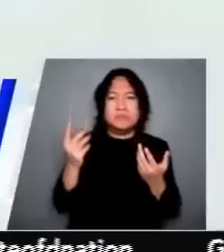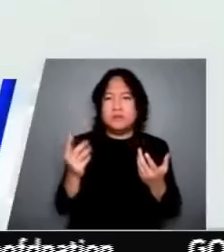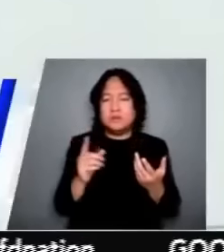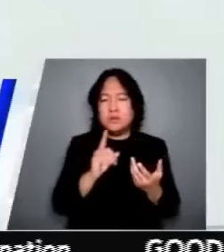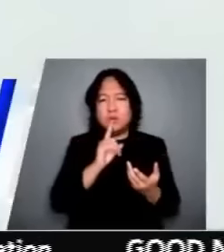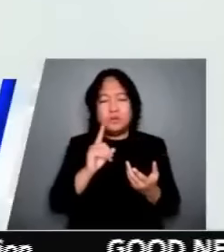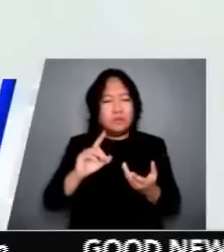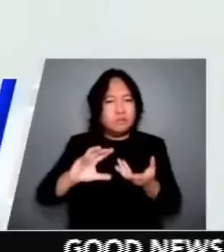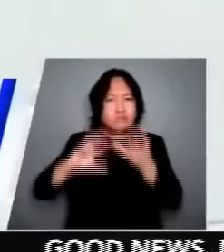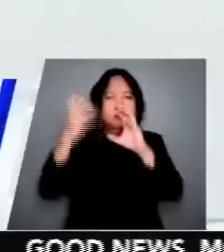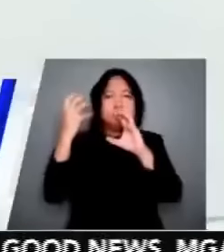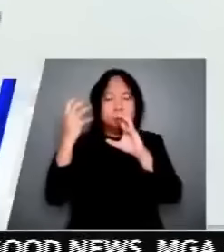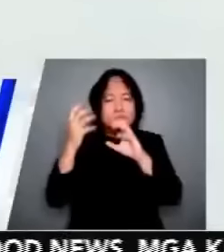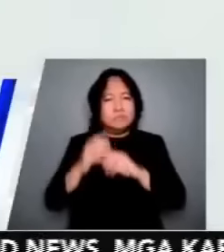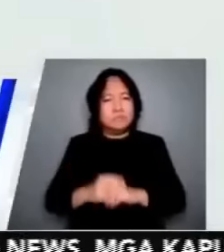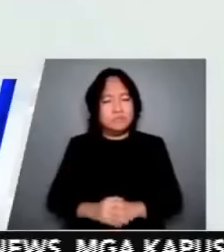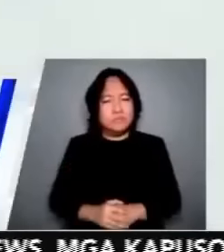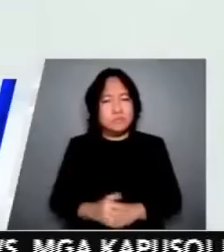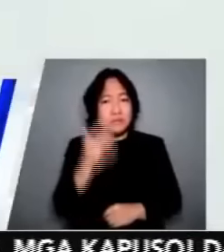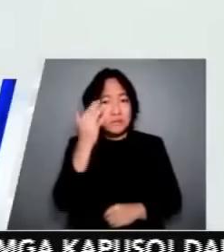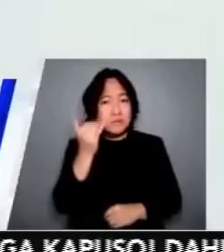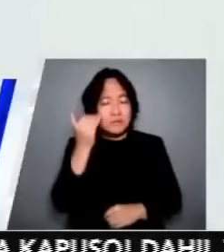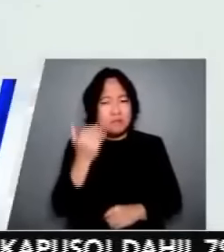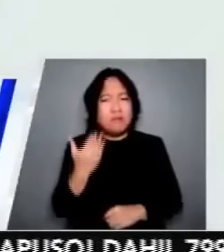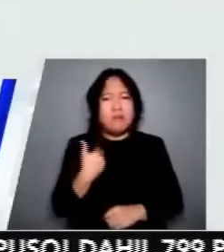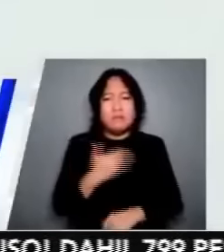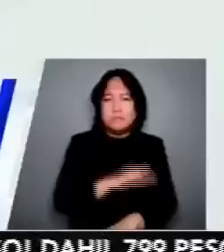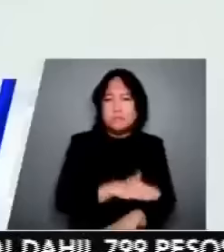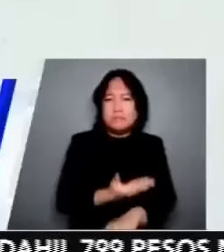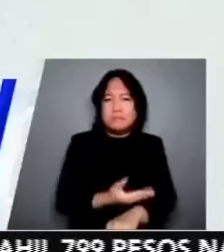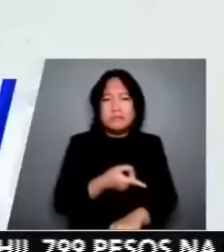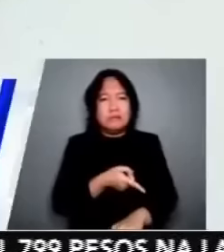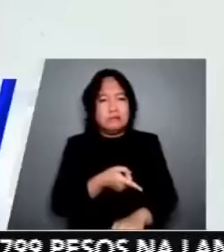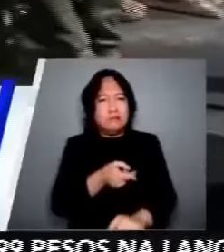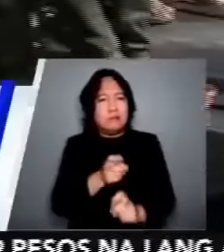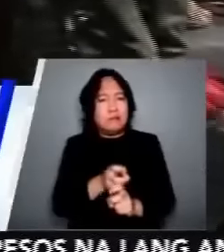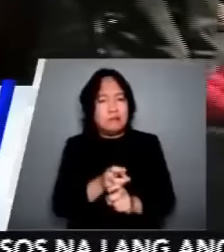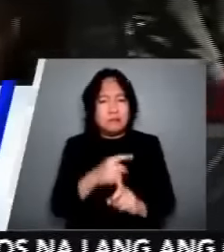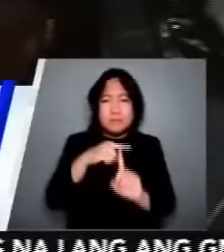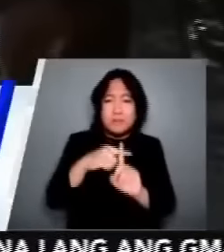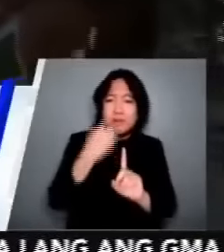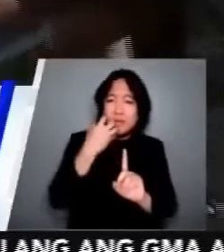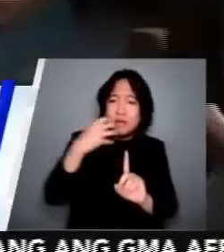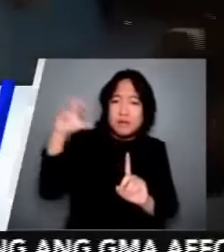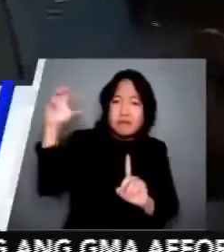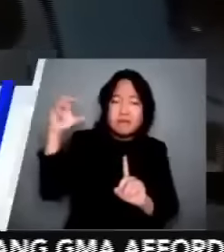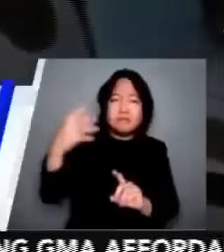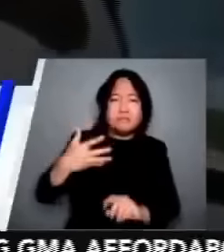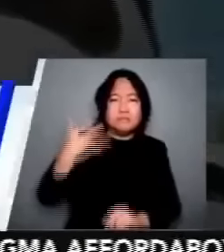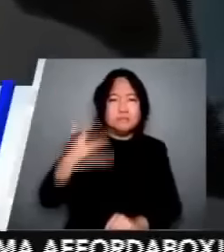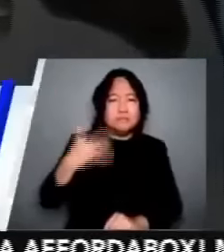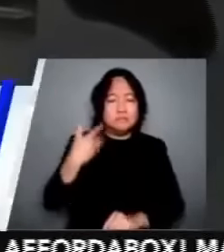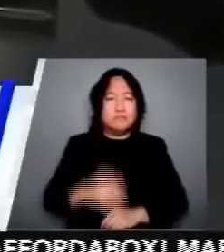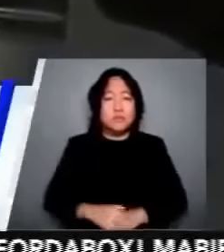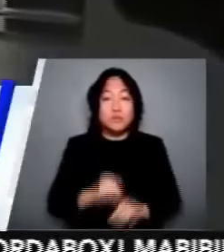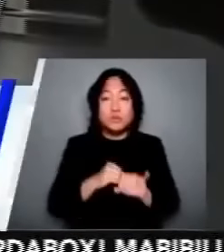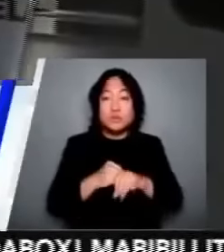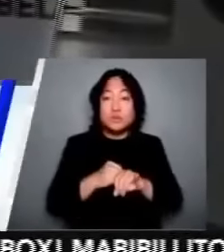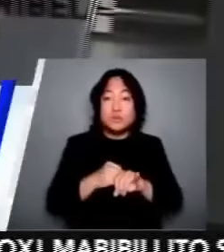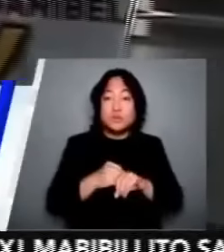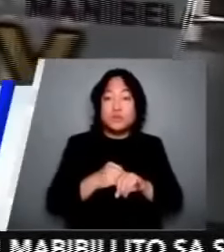Bakit? May mga anak po kasi kami. Tapos sobrang init pa. Tuloy raw ang mga jeepney drivers sa pagbiyahe sa May 1 kahit